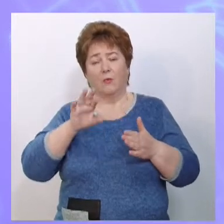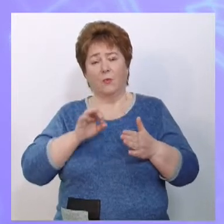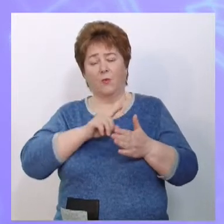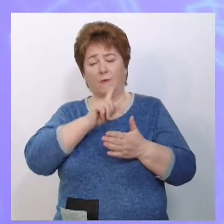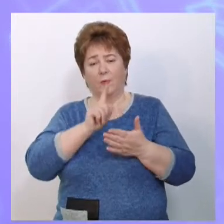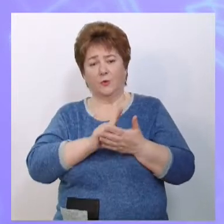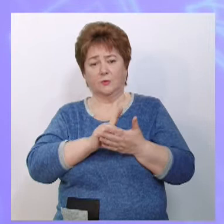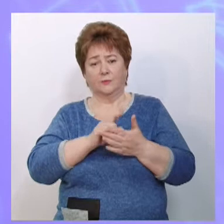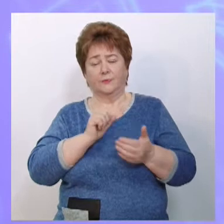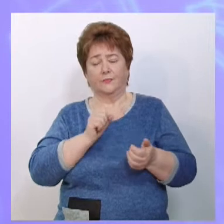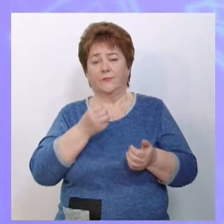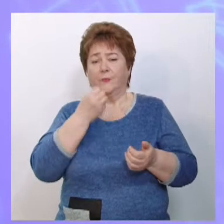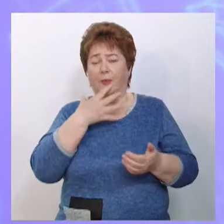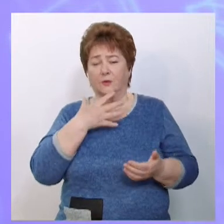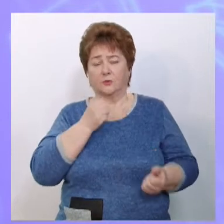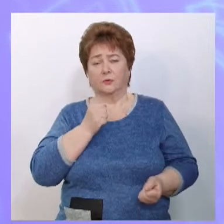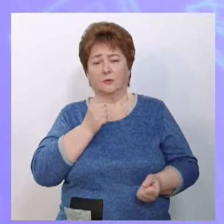вопросу. Хорошо.